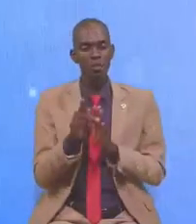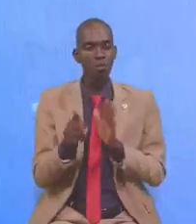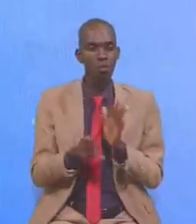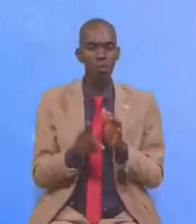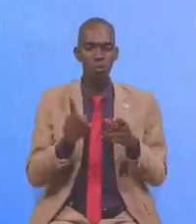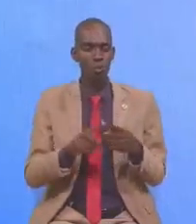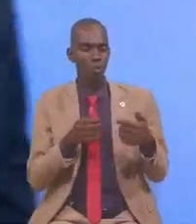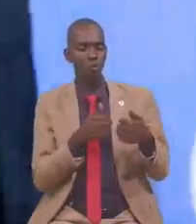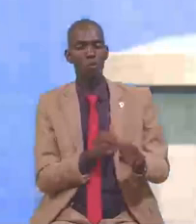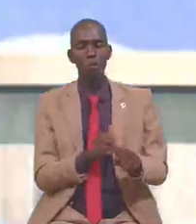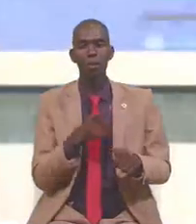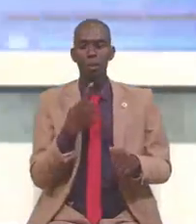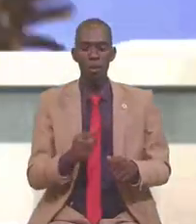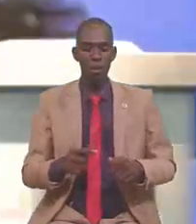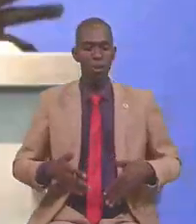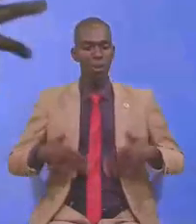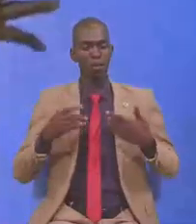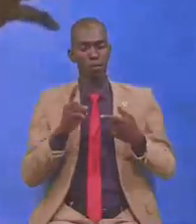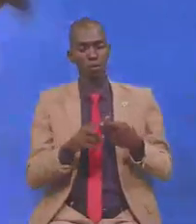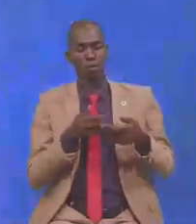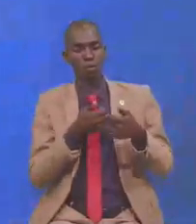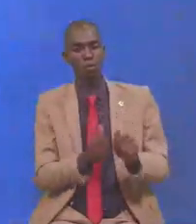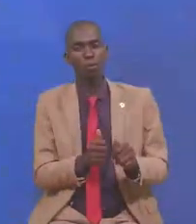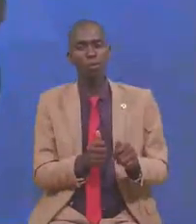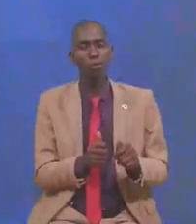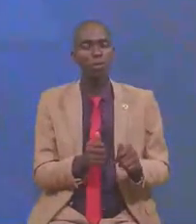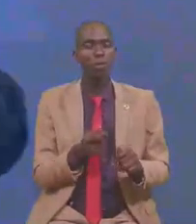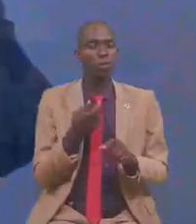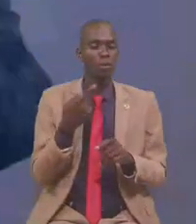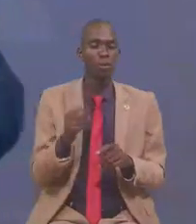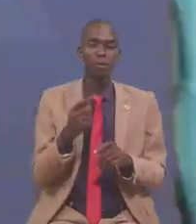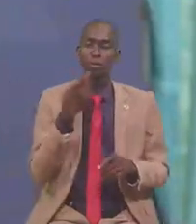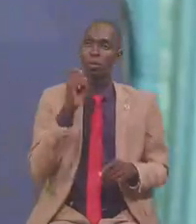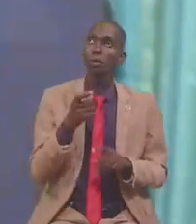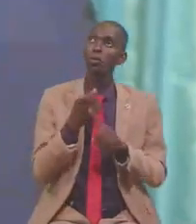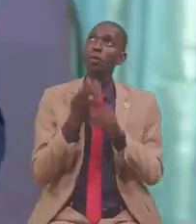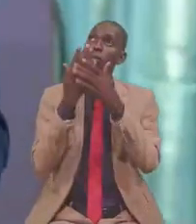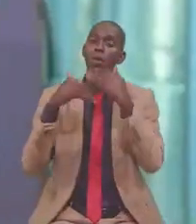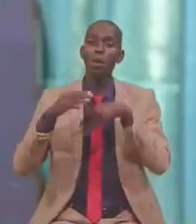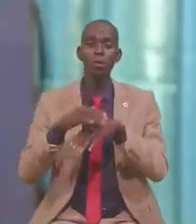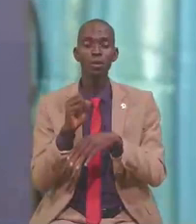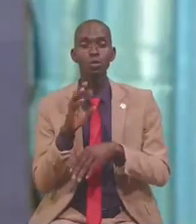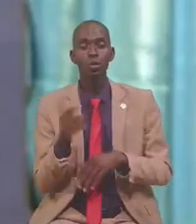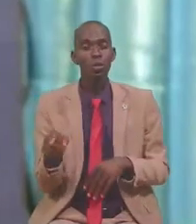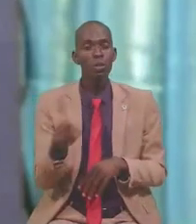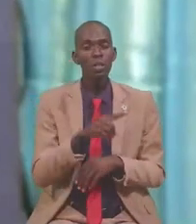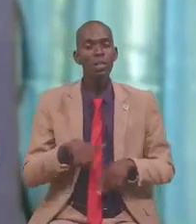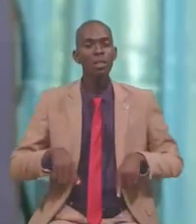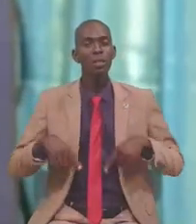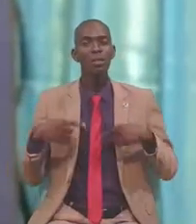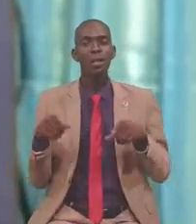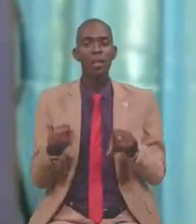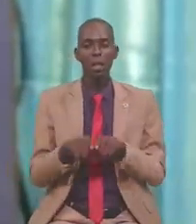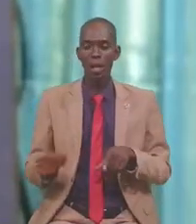de vie à mener selon l'ordre du ciel. Et puis, ils vivent comme des